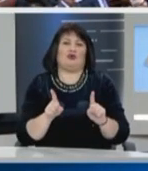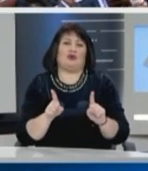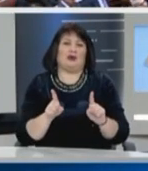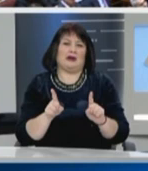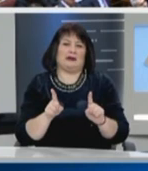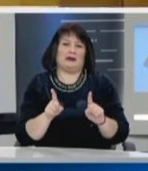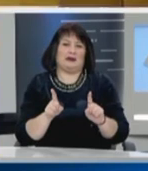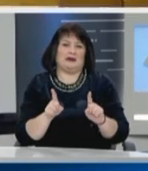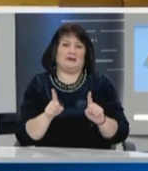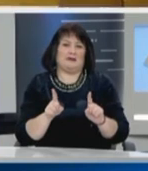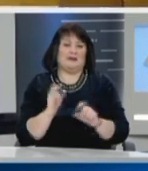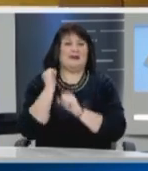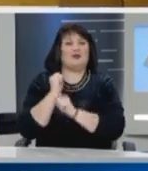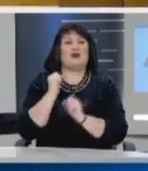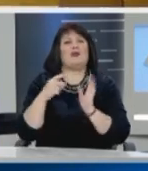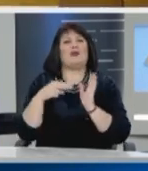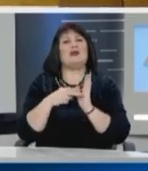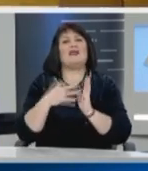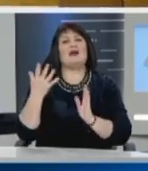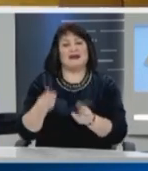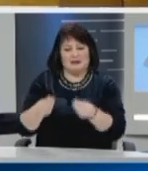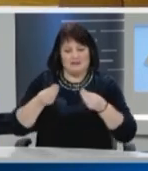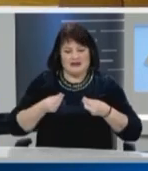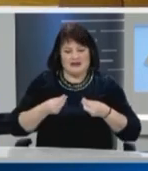την Ελλάδα που παραλάβαμε το Γενάρη του